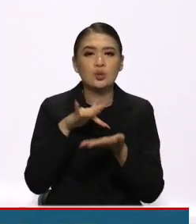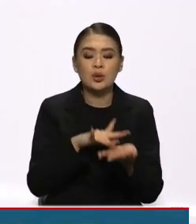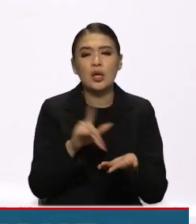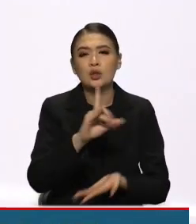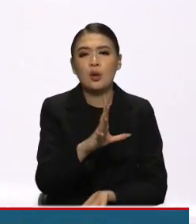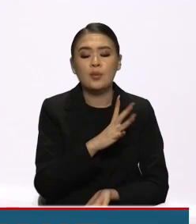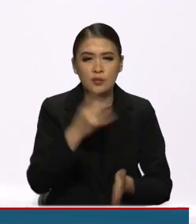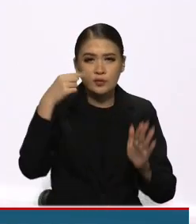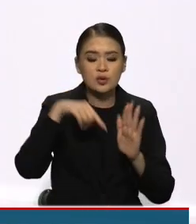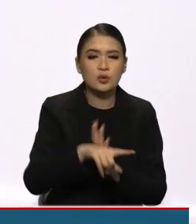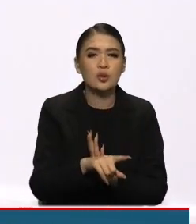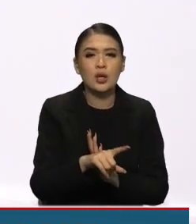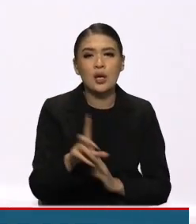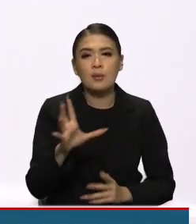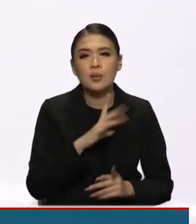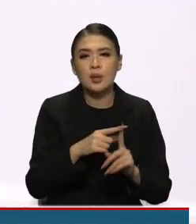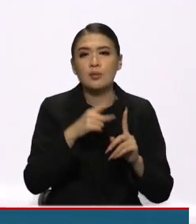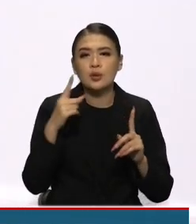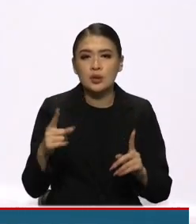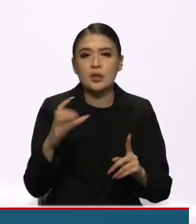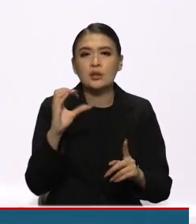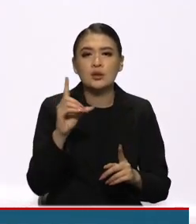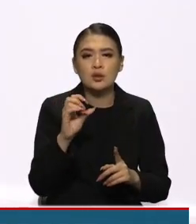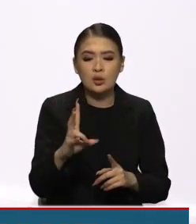организованные внутренние путешествия в период низкого сезона